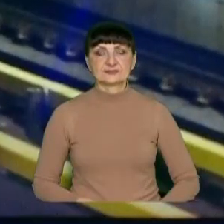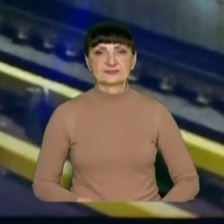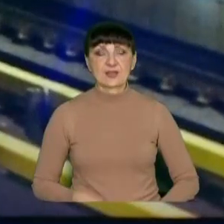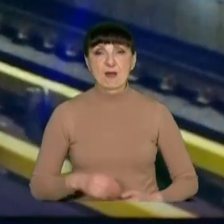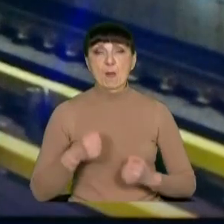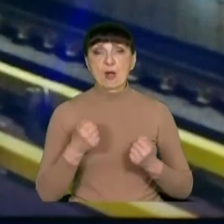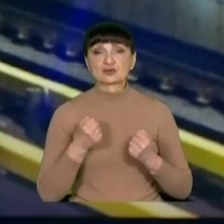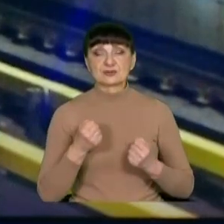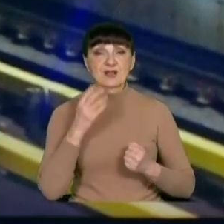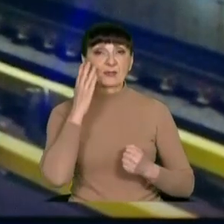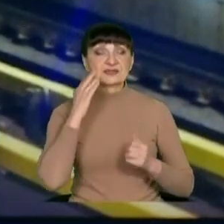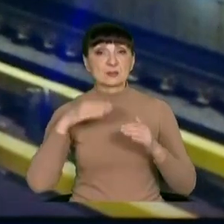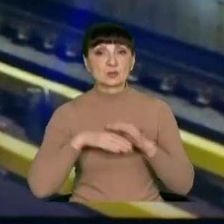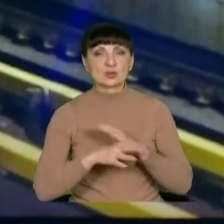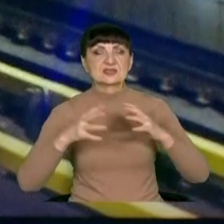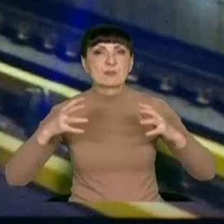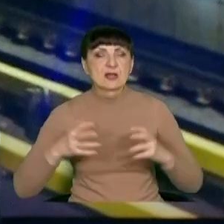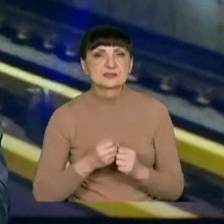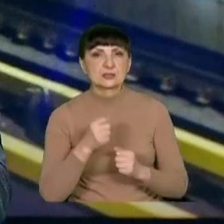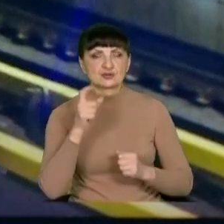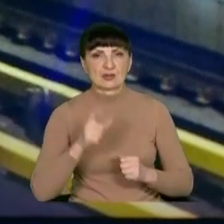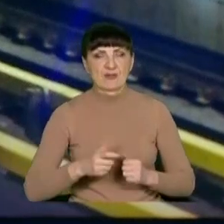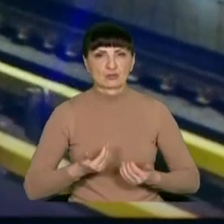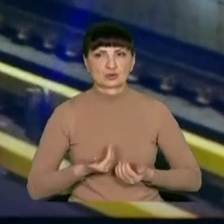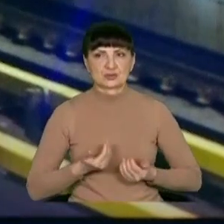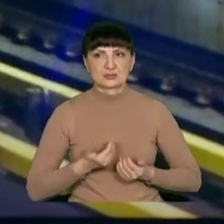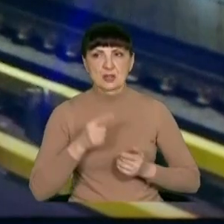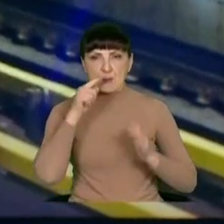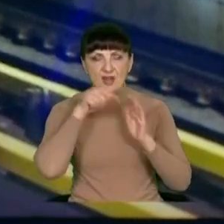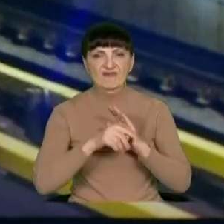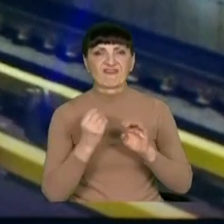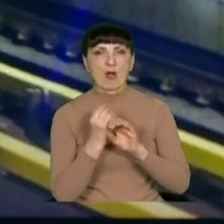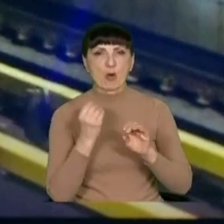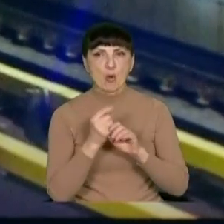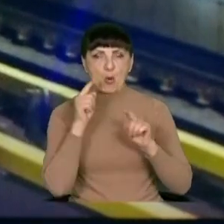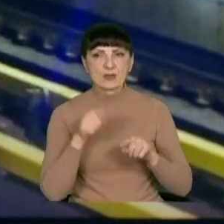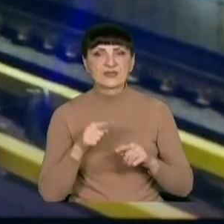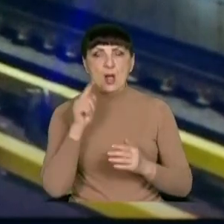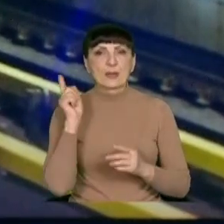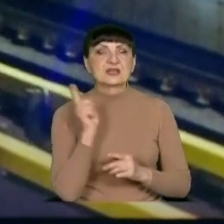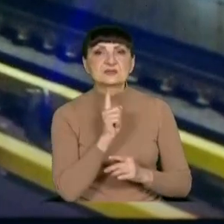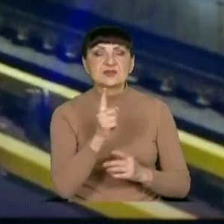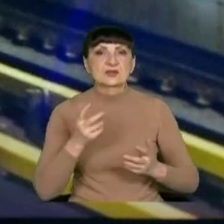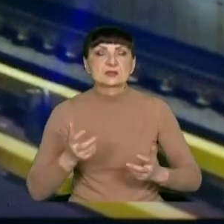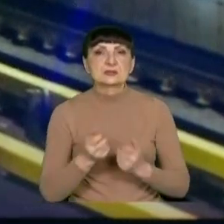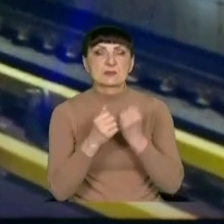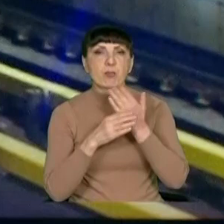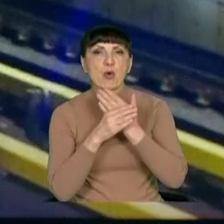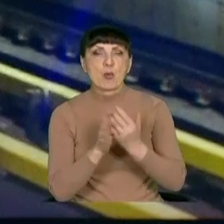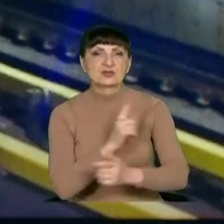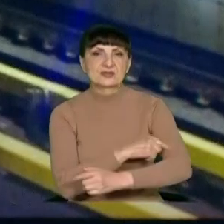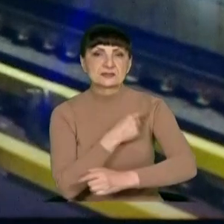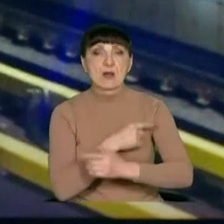Машинисты алматинского метро спасли жизнь пассажиру. Инцидент произошел прямо в вагоне. Подоспевшие сотрудники оказали ему первую медпомощь,